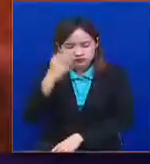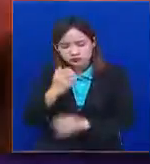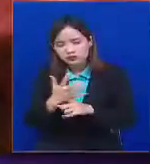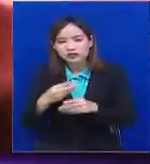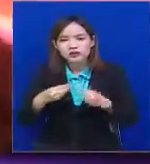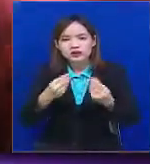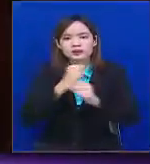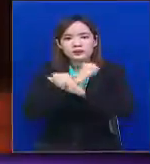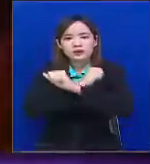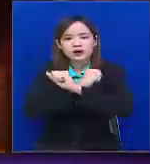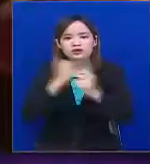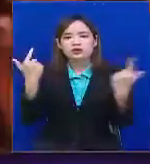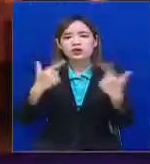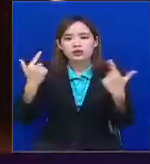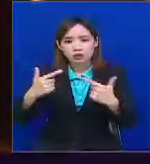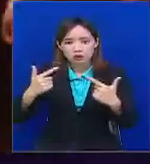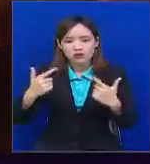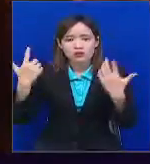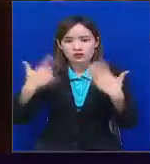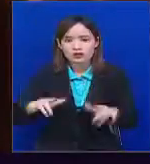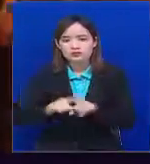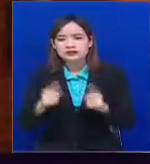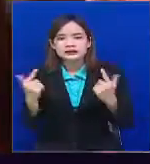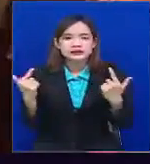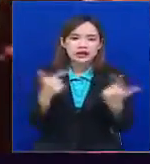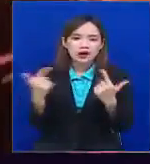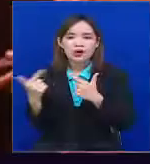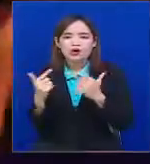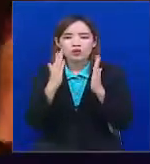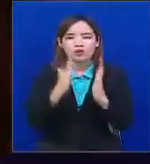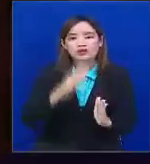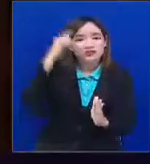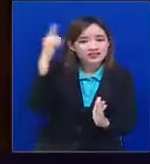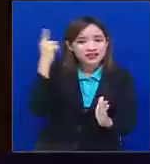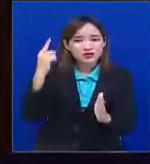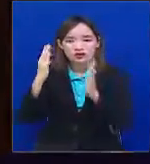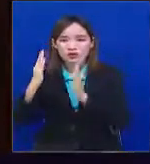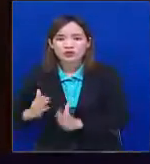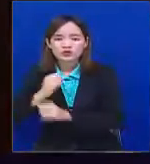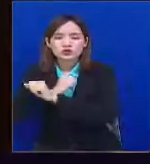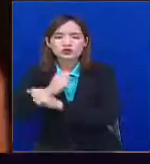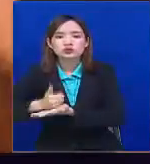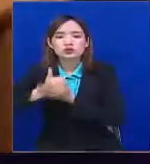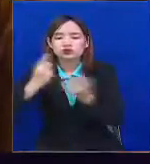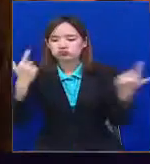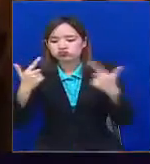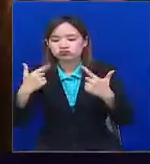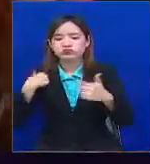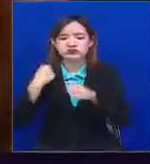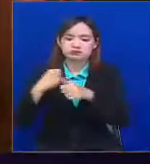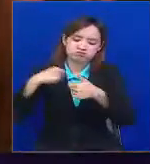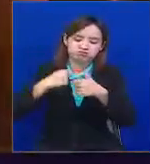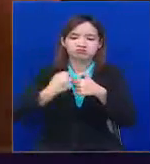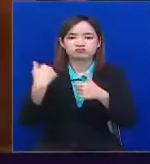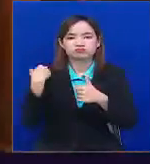เพื่อเป็นการป้องกันการทะเลาะวิวาทจึงทำให้มีปักเสียงการกับกาทางร้านจนถึงขั้นทำร้ายร่างกายกันครับ